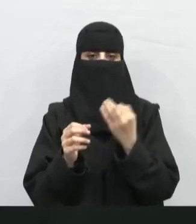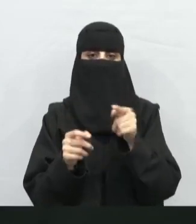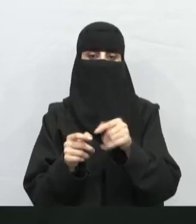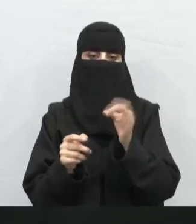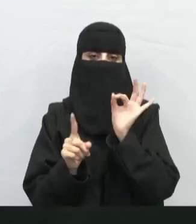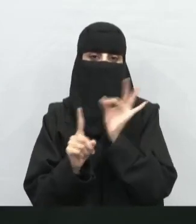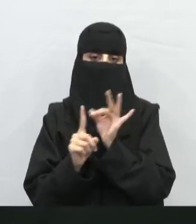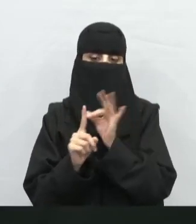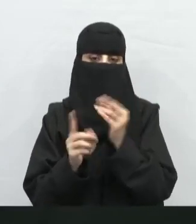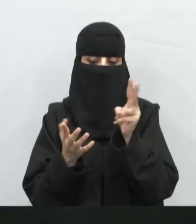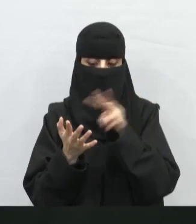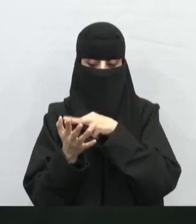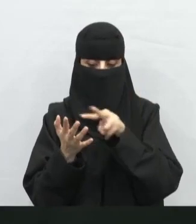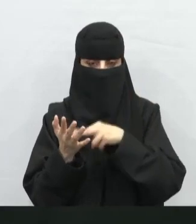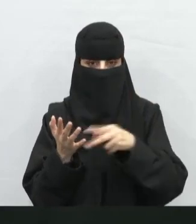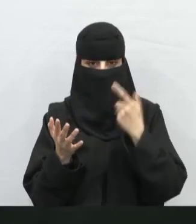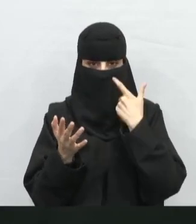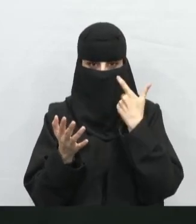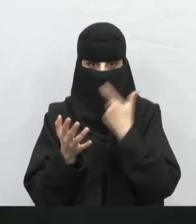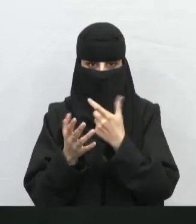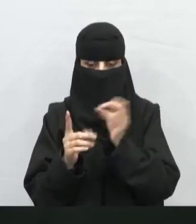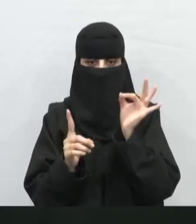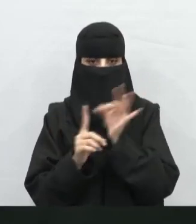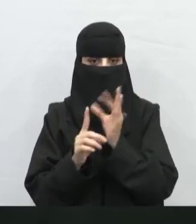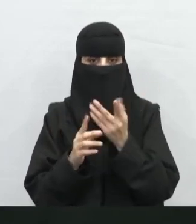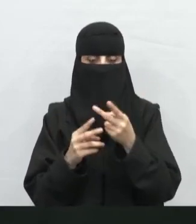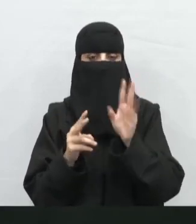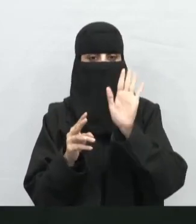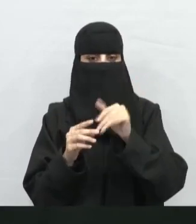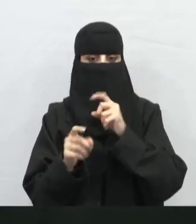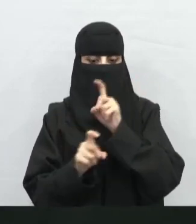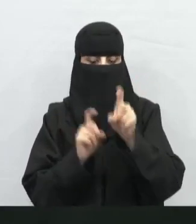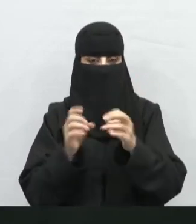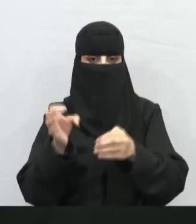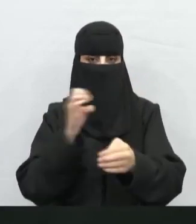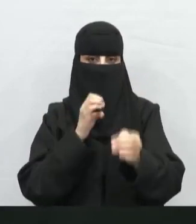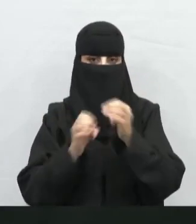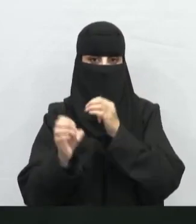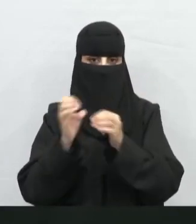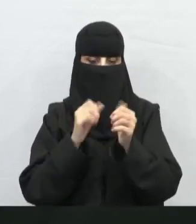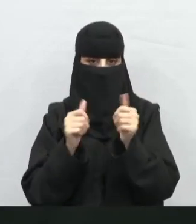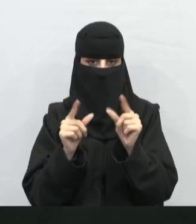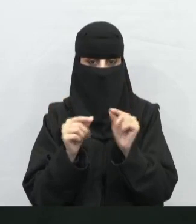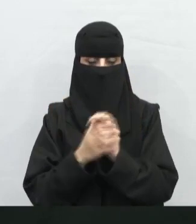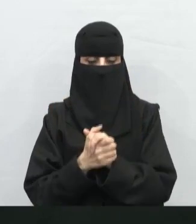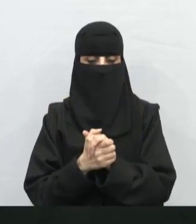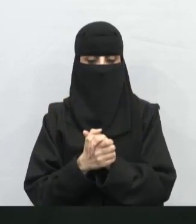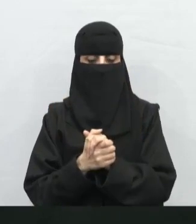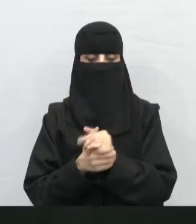ما بك يا بني اذا ماذا اجاب صالح سي صالح سيجيب